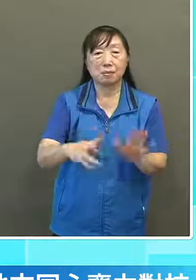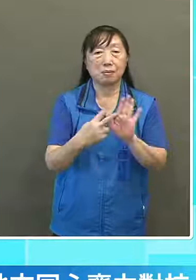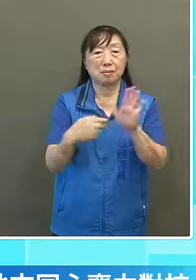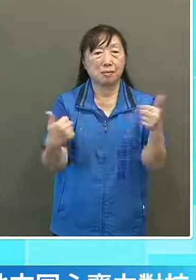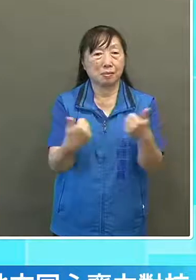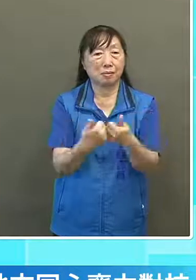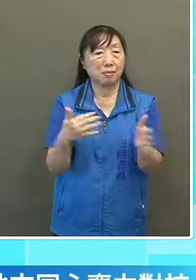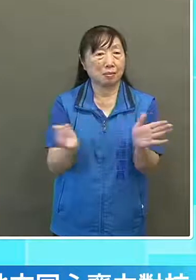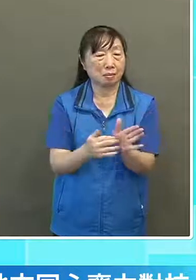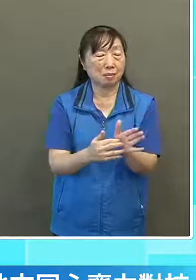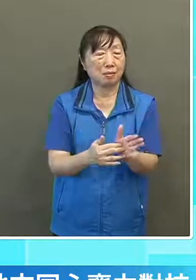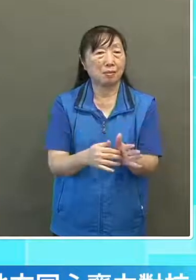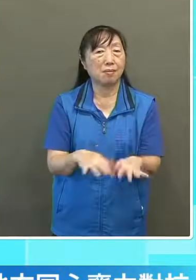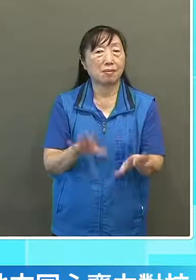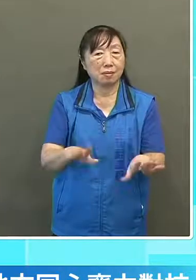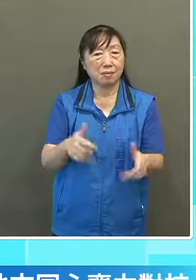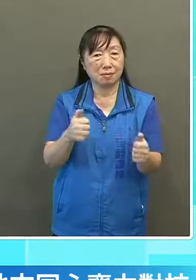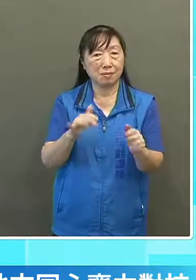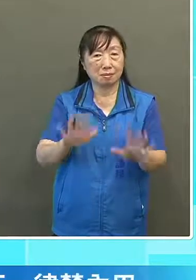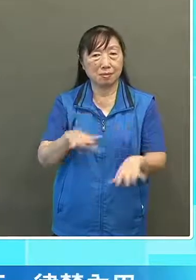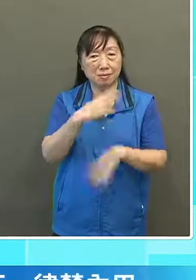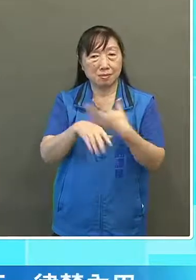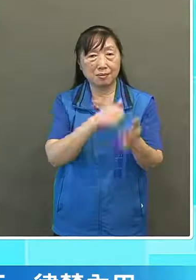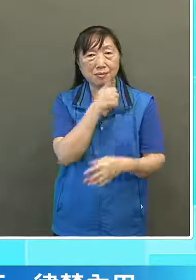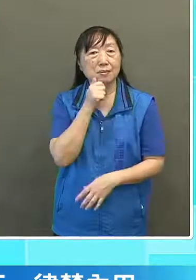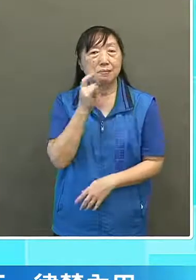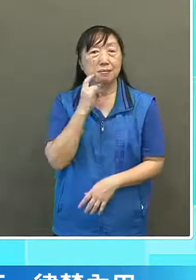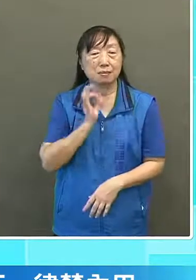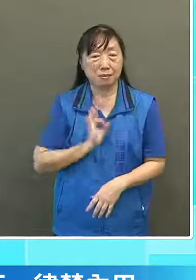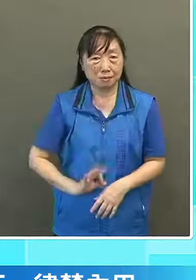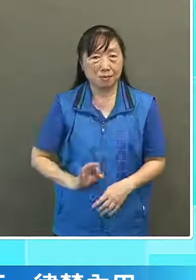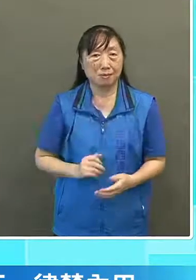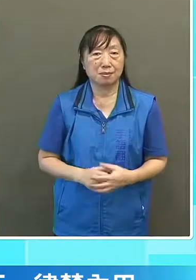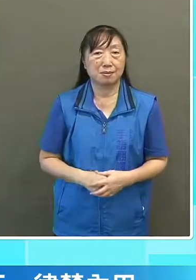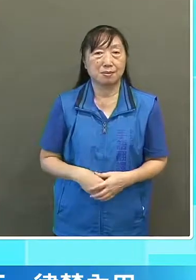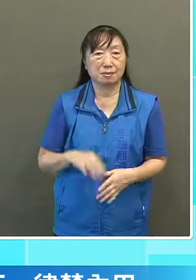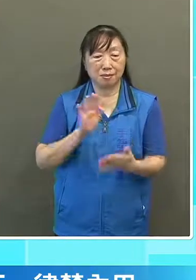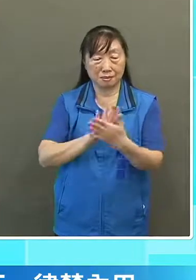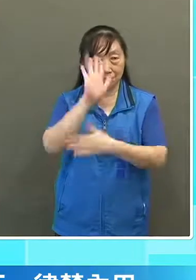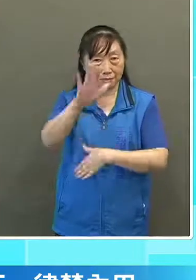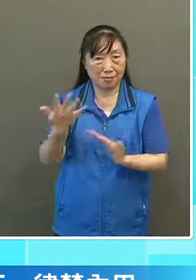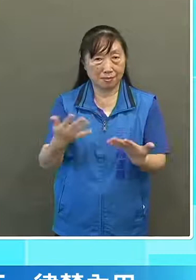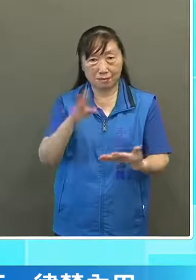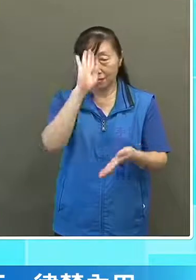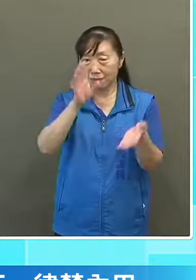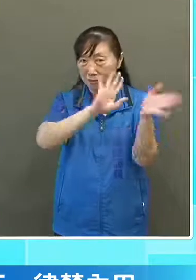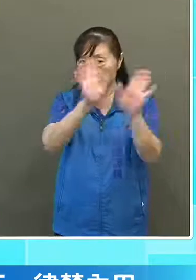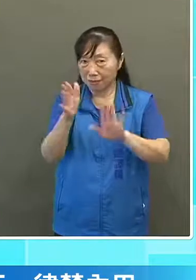结束，同时也要非常感谢今天的手语翻译李俊乐女士。未来更多疫情的